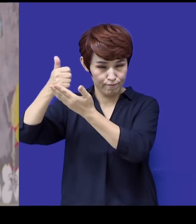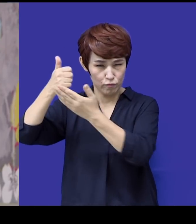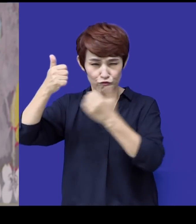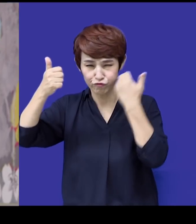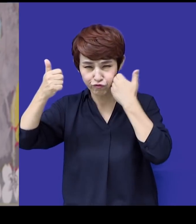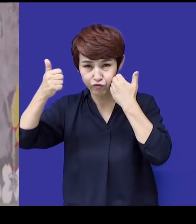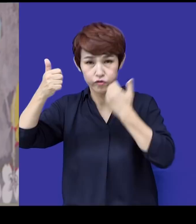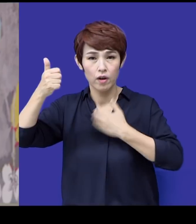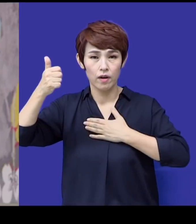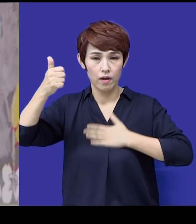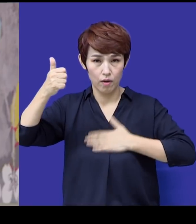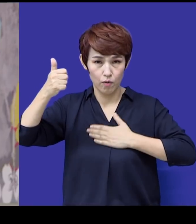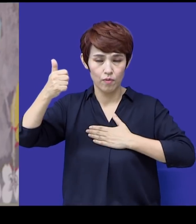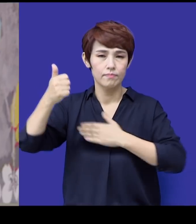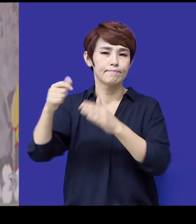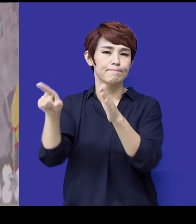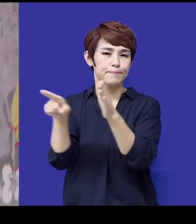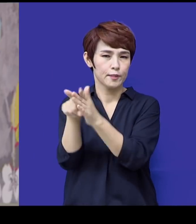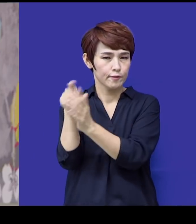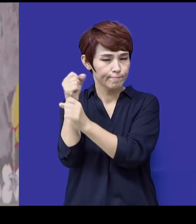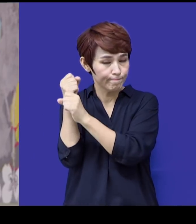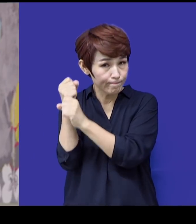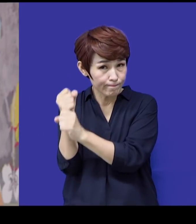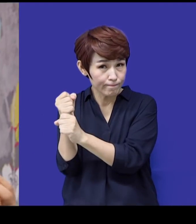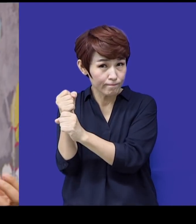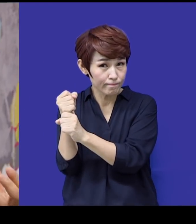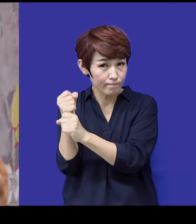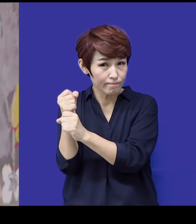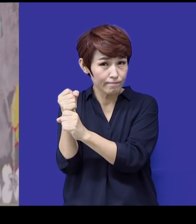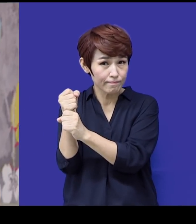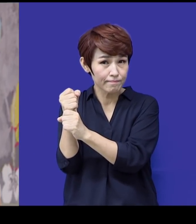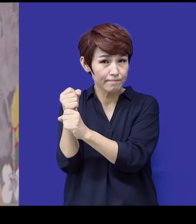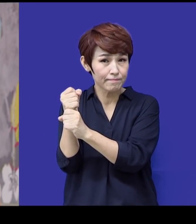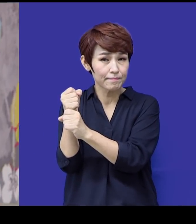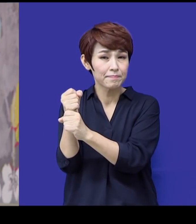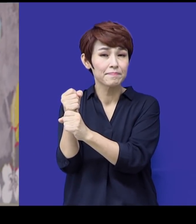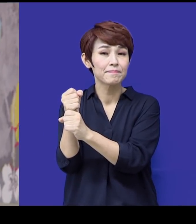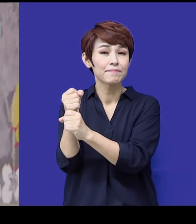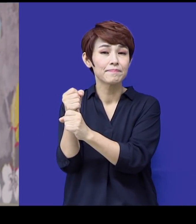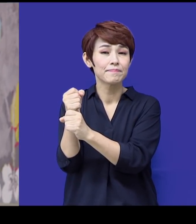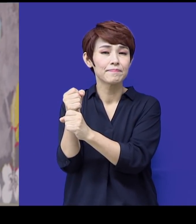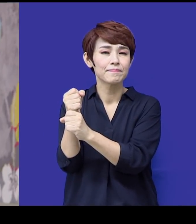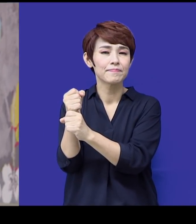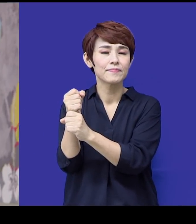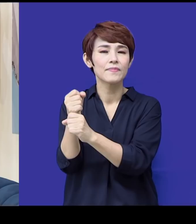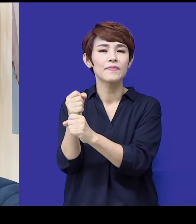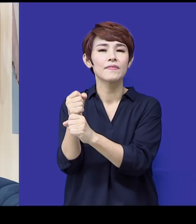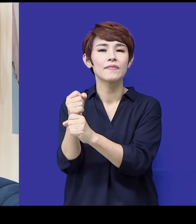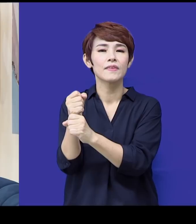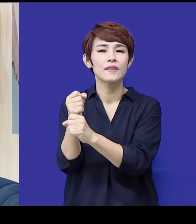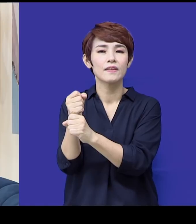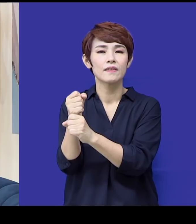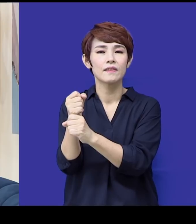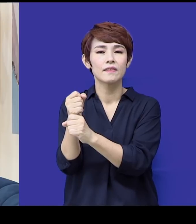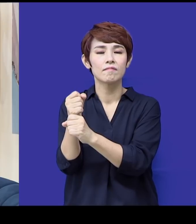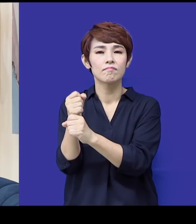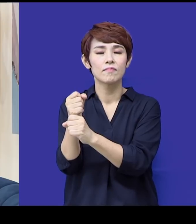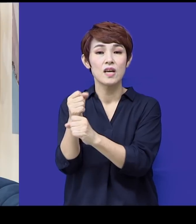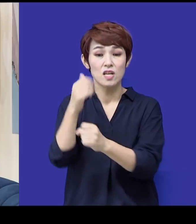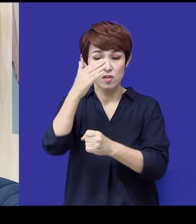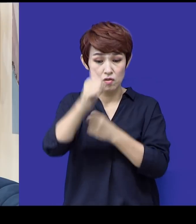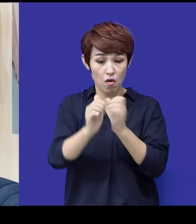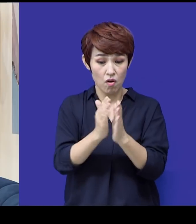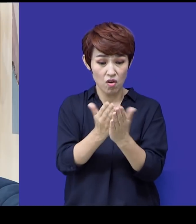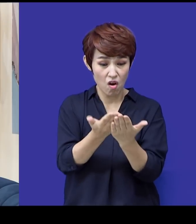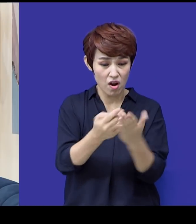그리고 하나님을 믿고 의지하면은 거기에서 하나님은 그 성경은 그냥 성경 글이